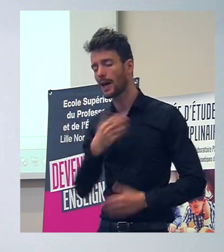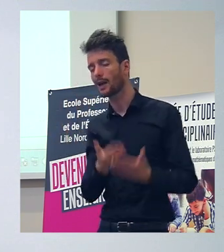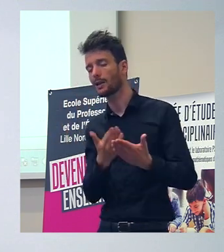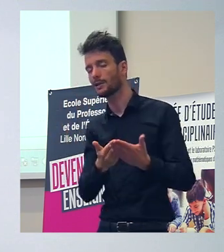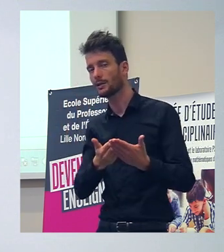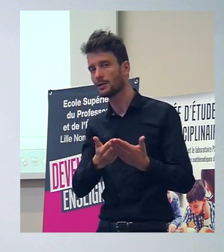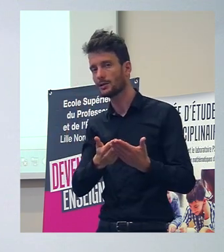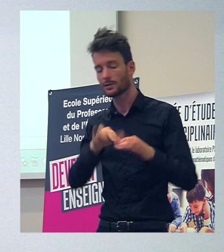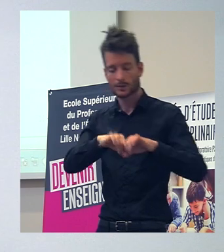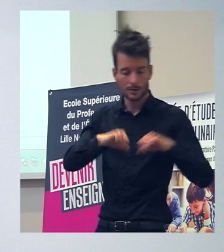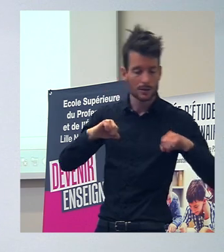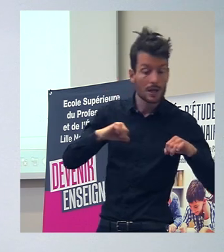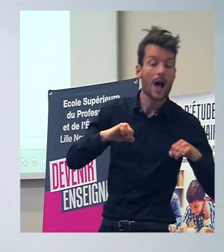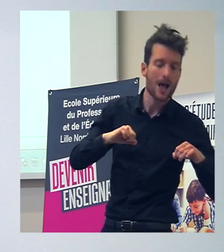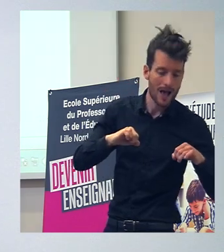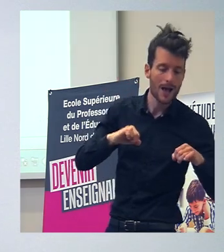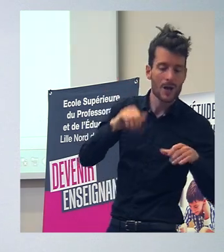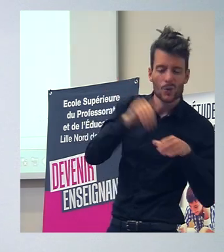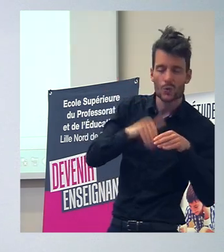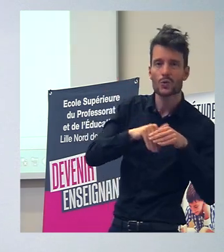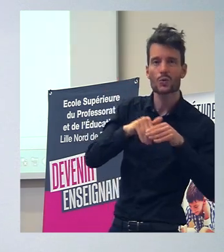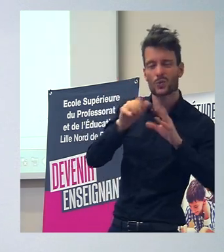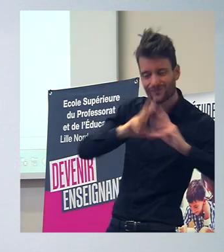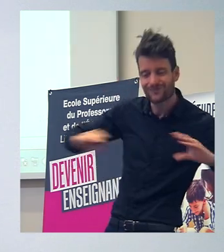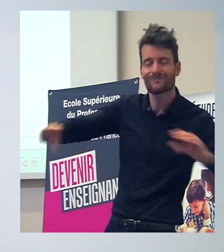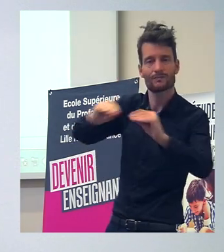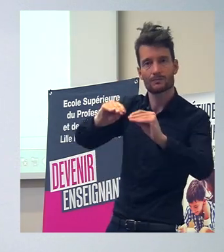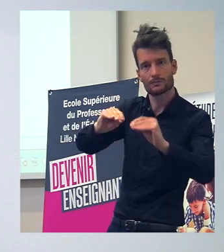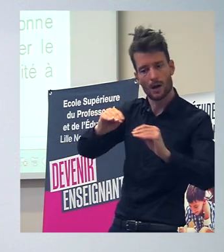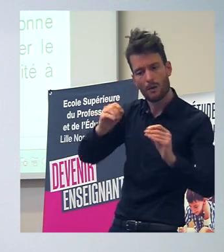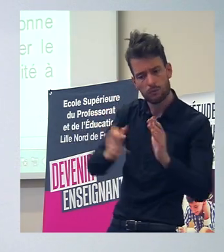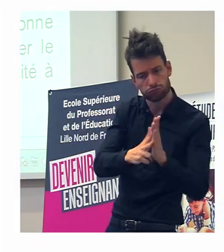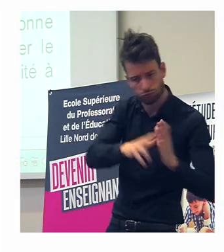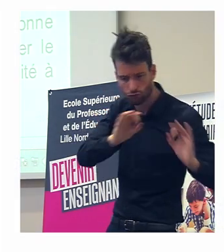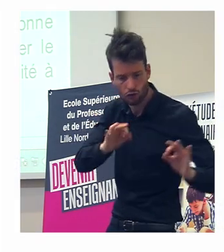véritablement un contenu empirique observable qui les valide.